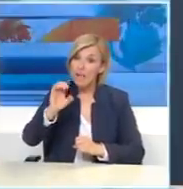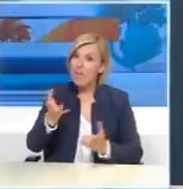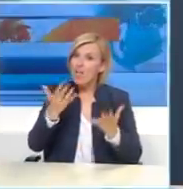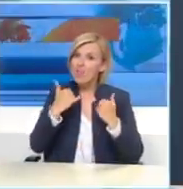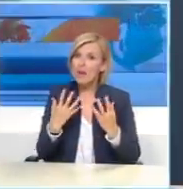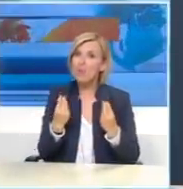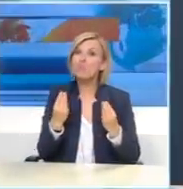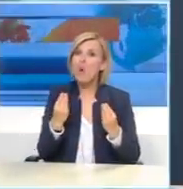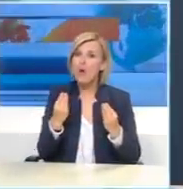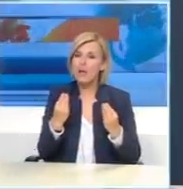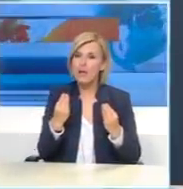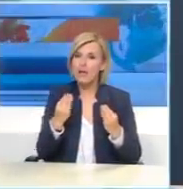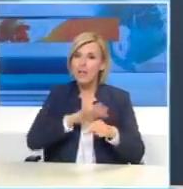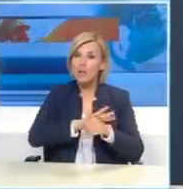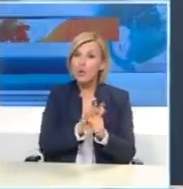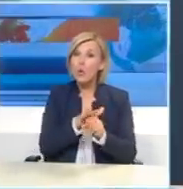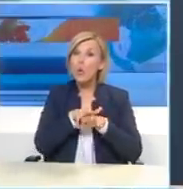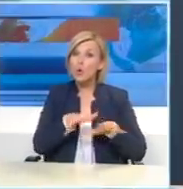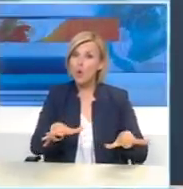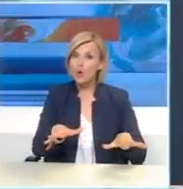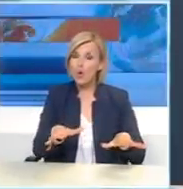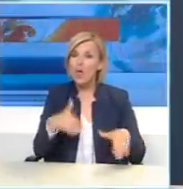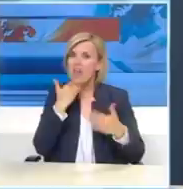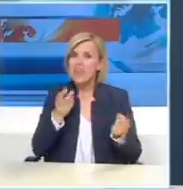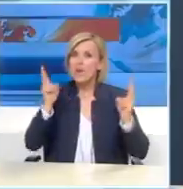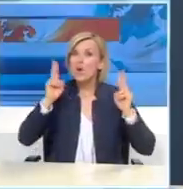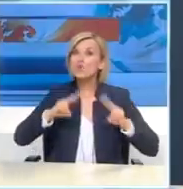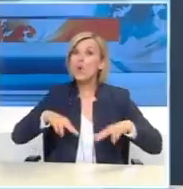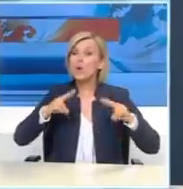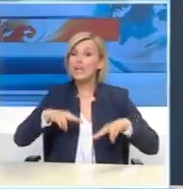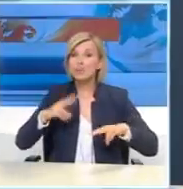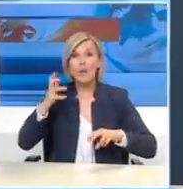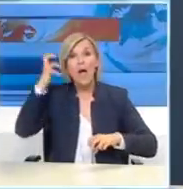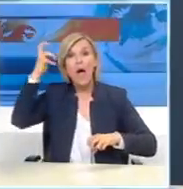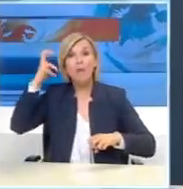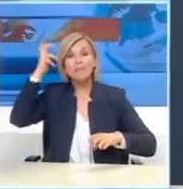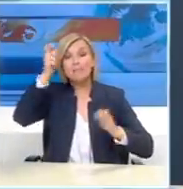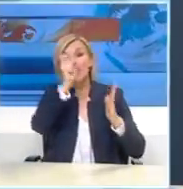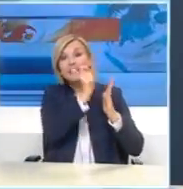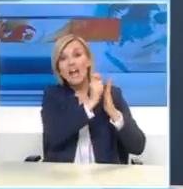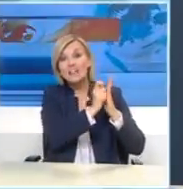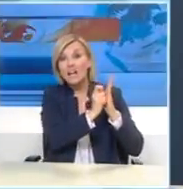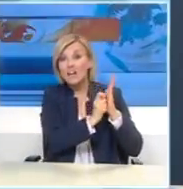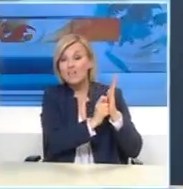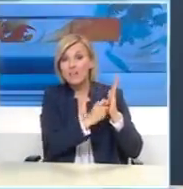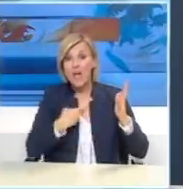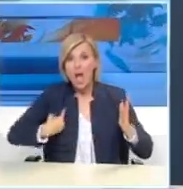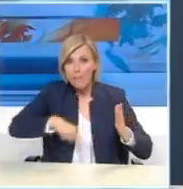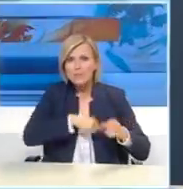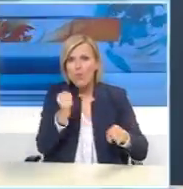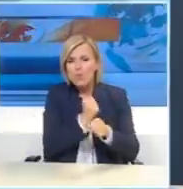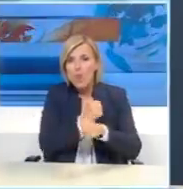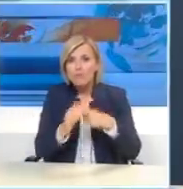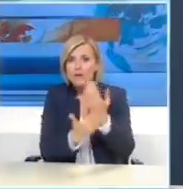κατά αντιστοιχεία με την Ελλάδα, χωρίς να γνωρίζουν την όλη επιστημονική καταγραφή που γίνεται σε αυτές τις χώρες, οι οποίες δεν καταγράφουν τους θανάτους.